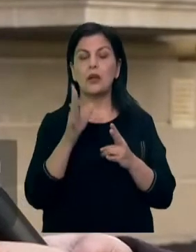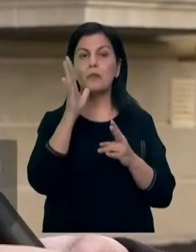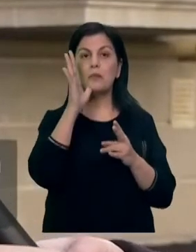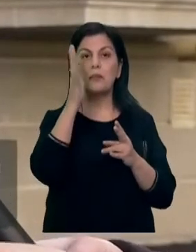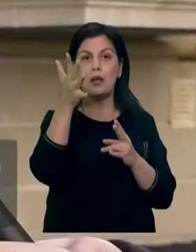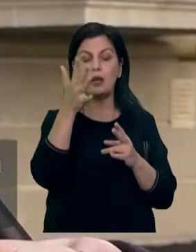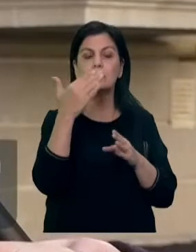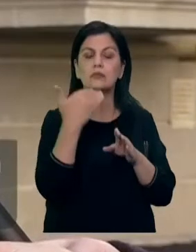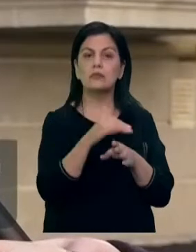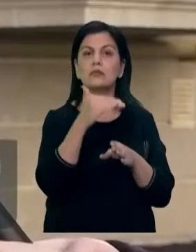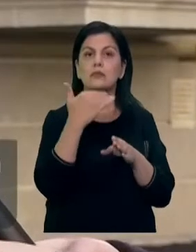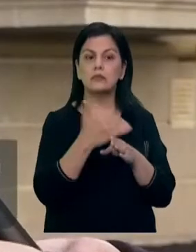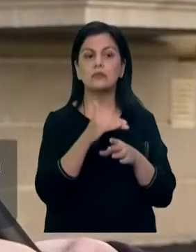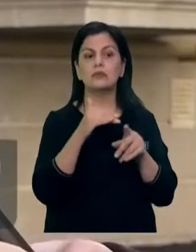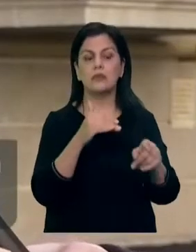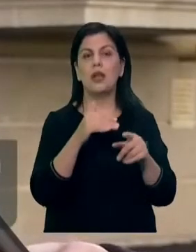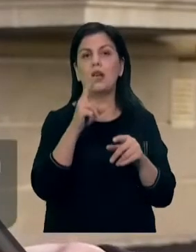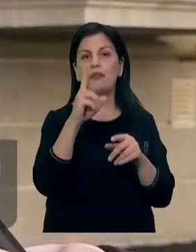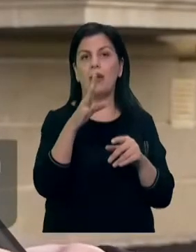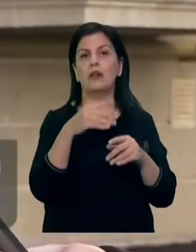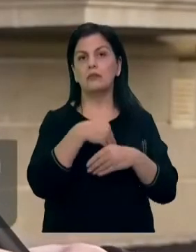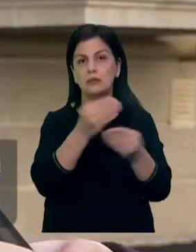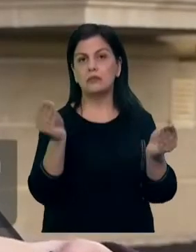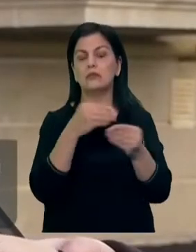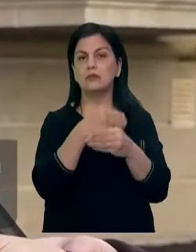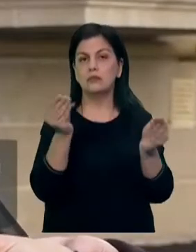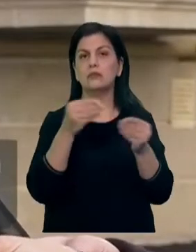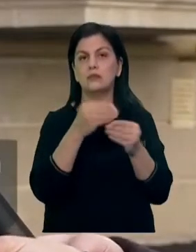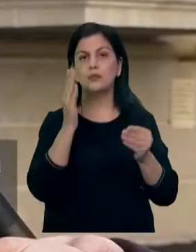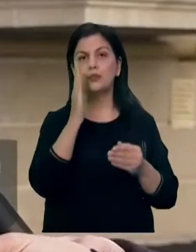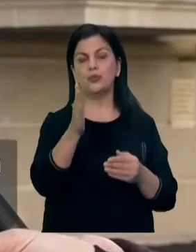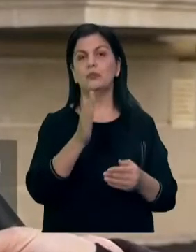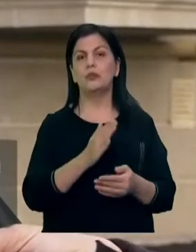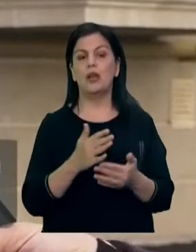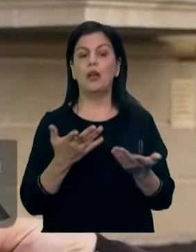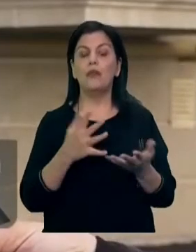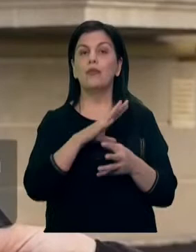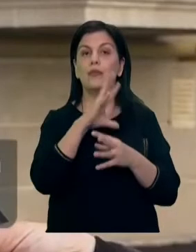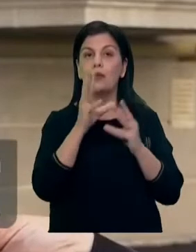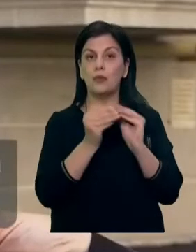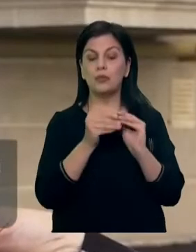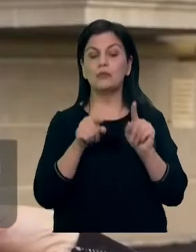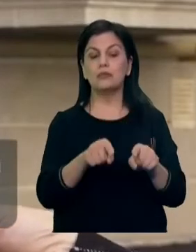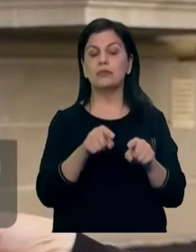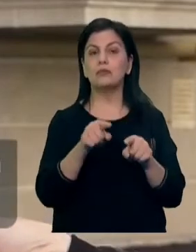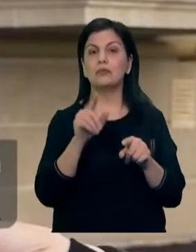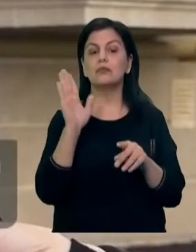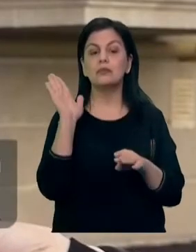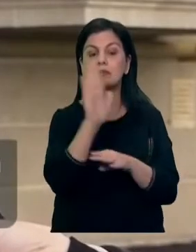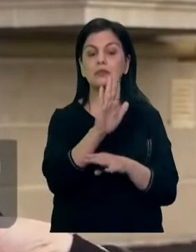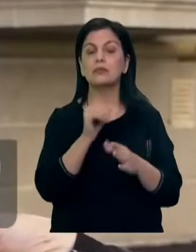müddətində mərhələli şəkildə evlərlə və mənzillərlə təmin olunacaqlar. Beləliklə, bu sərəncamın əhatə